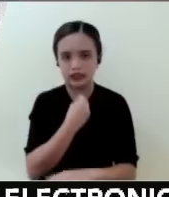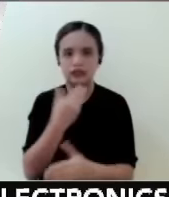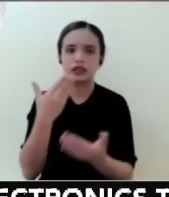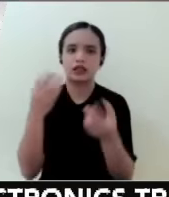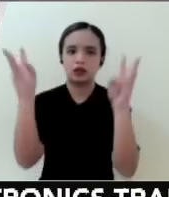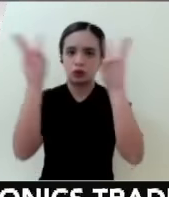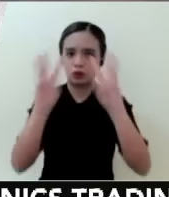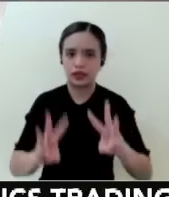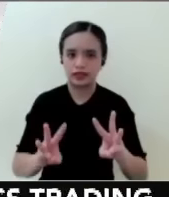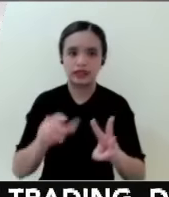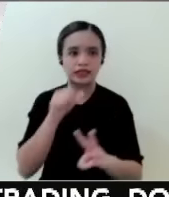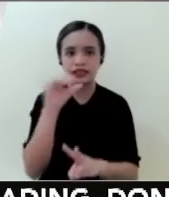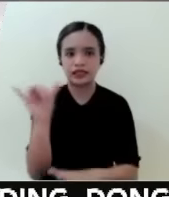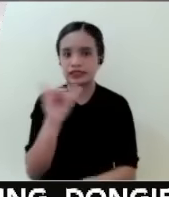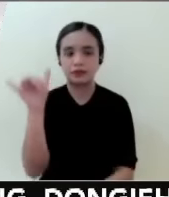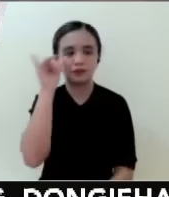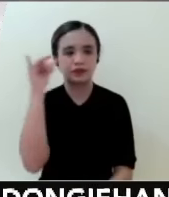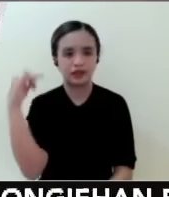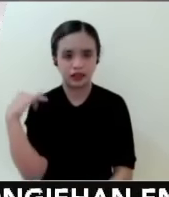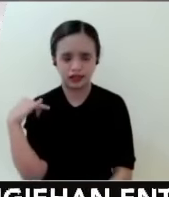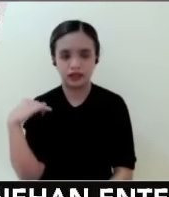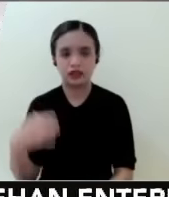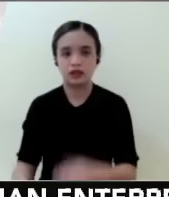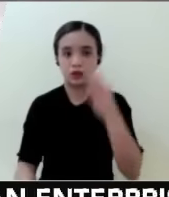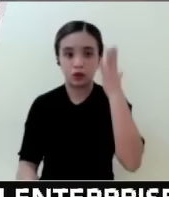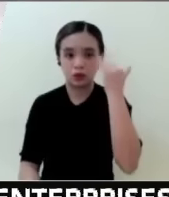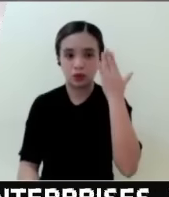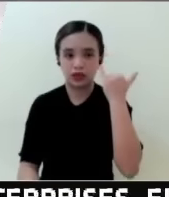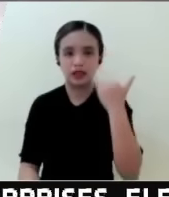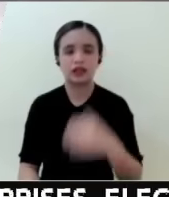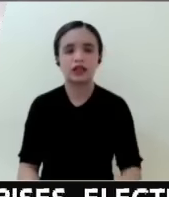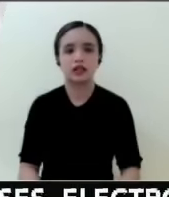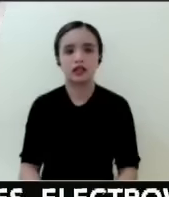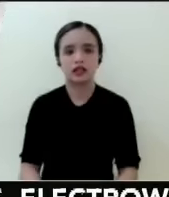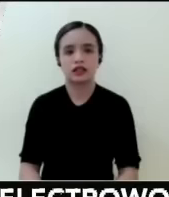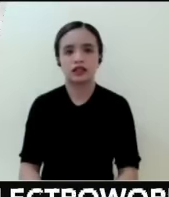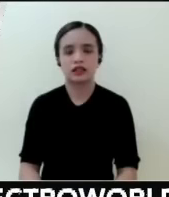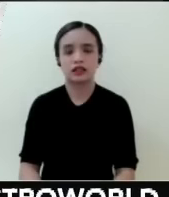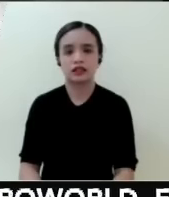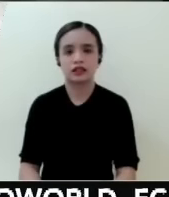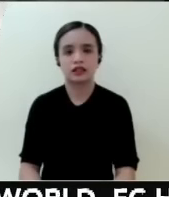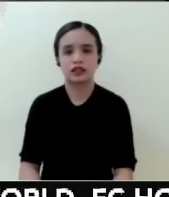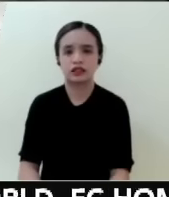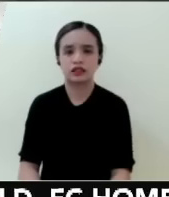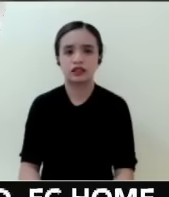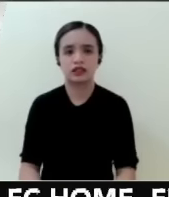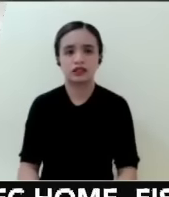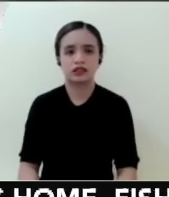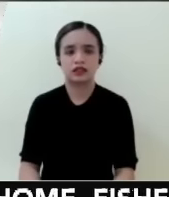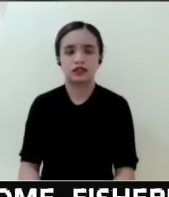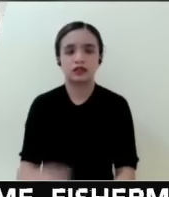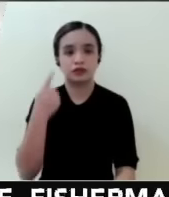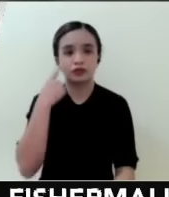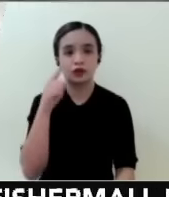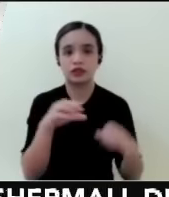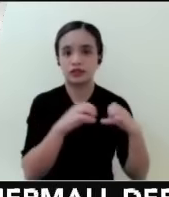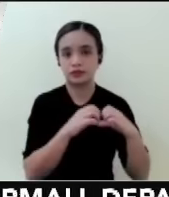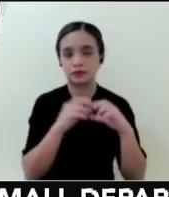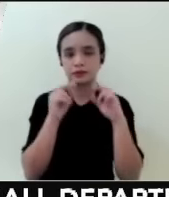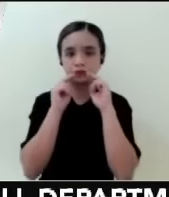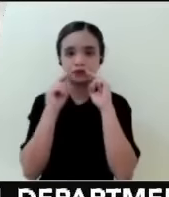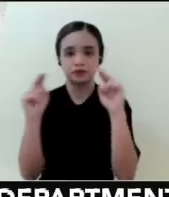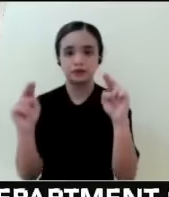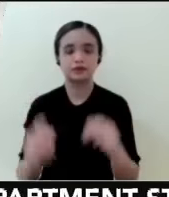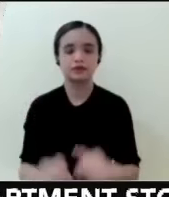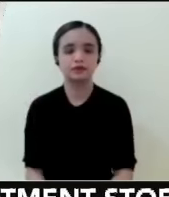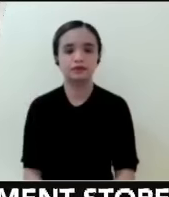kahapon kasi hihina ang ITCZ. Para sa GMA Integrated News, EJ